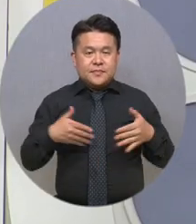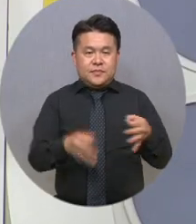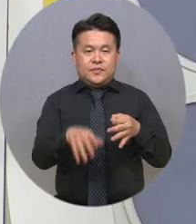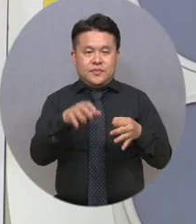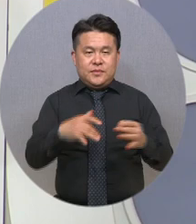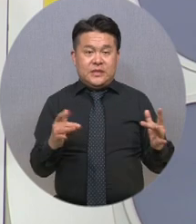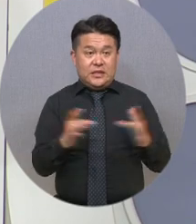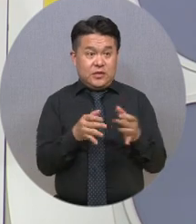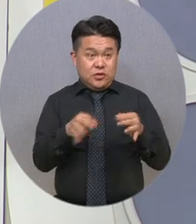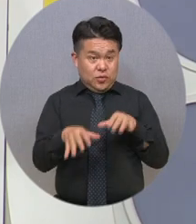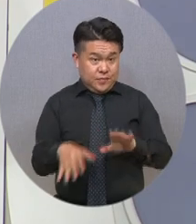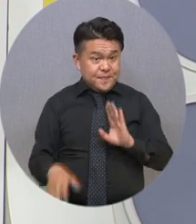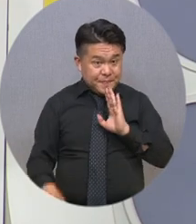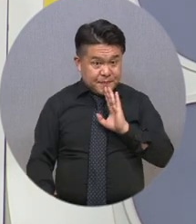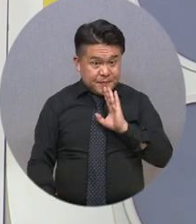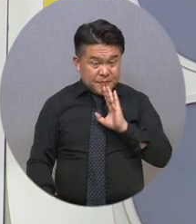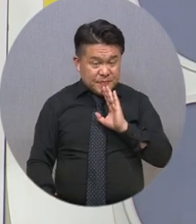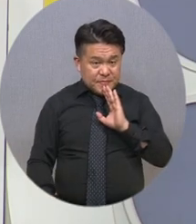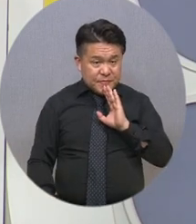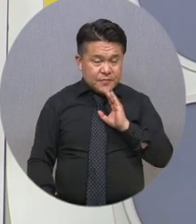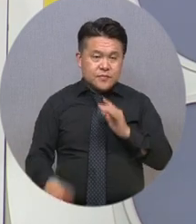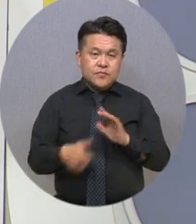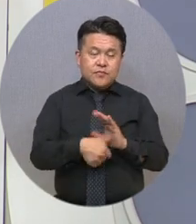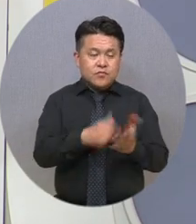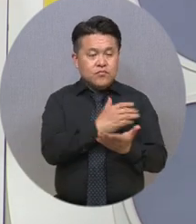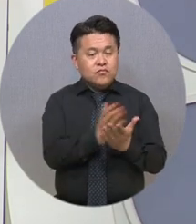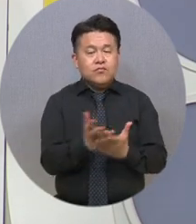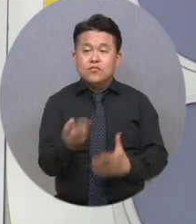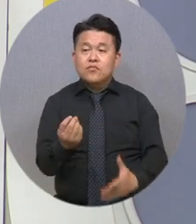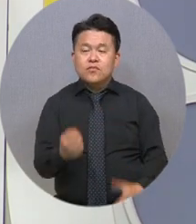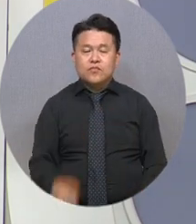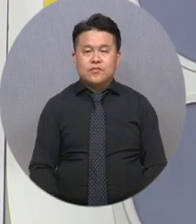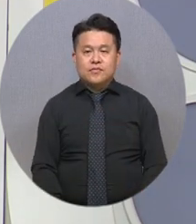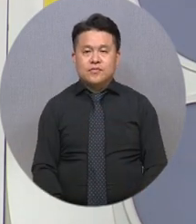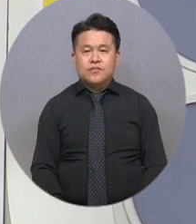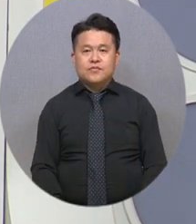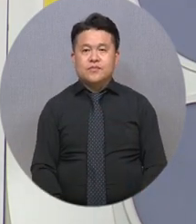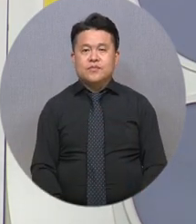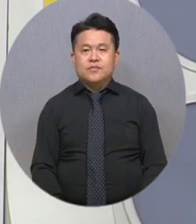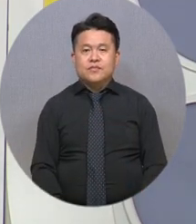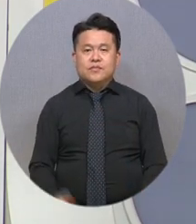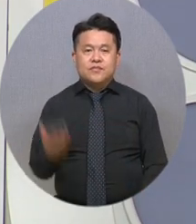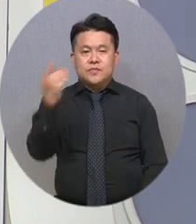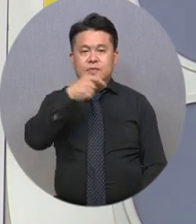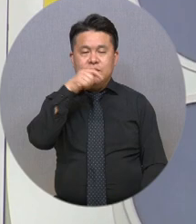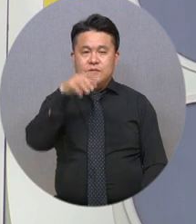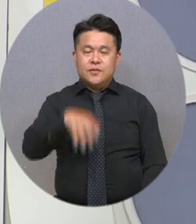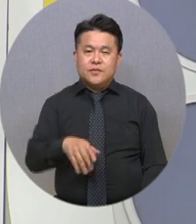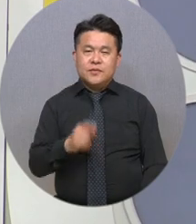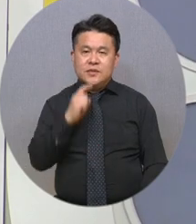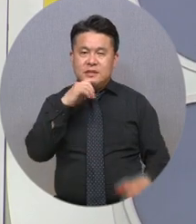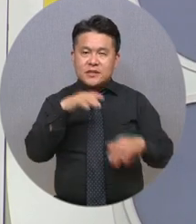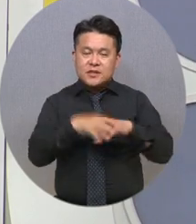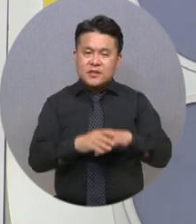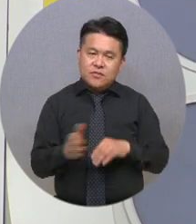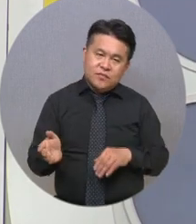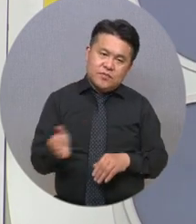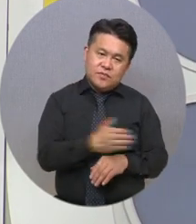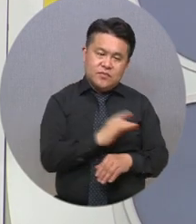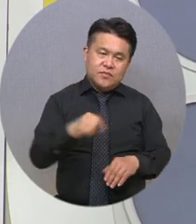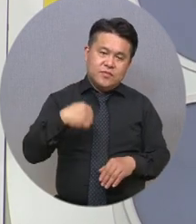온라인 쇼핑몰이잖아요. 아, 네, 맞습니다. 몇 개 품목 정도가 있는 거예요? 네. 요수 도산 갓김치부터 시작해서